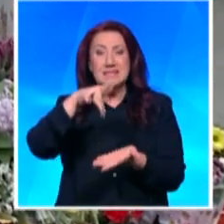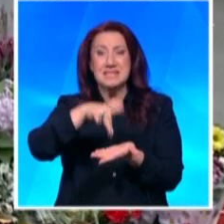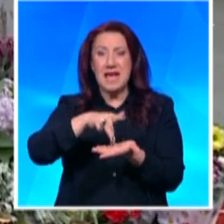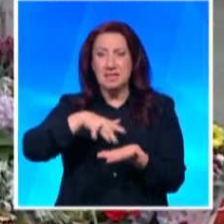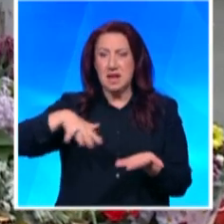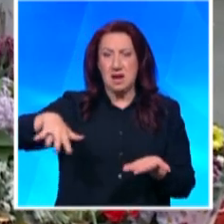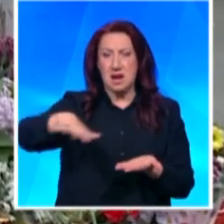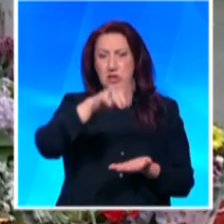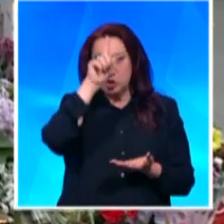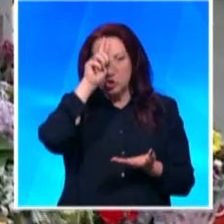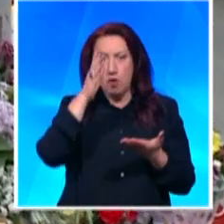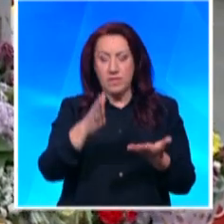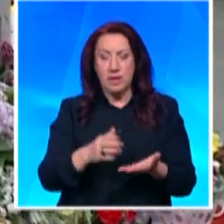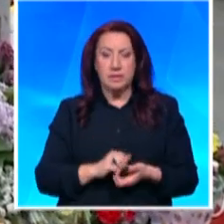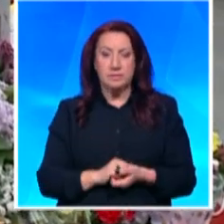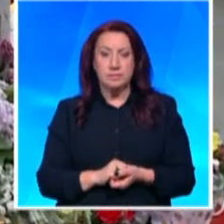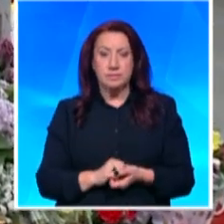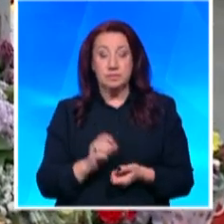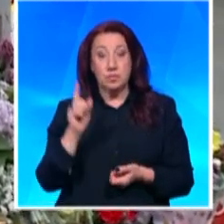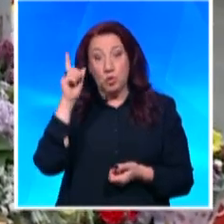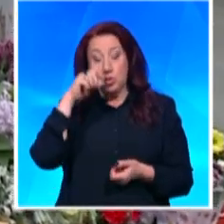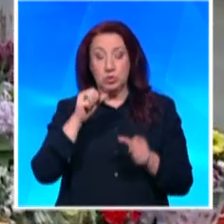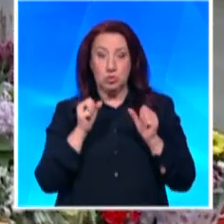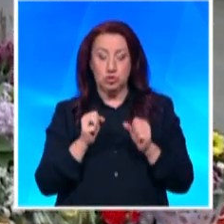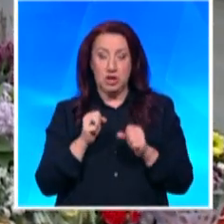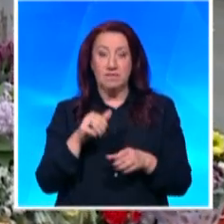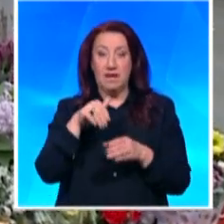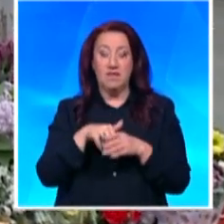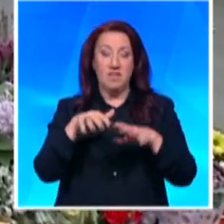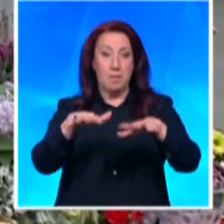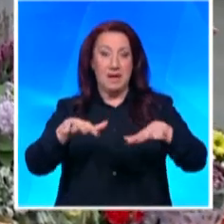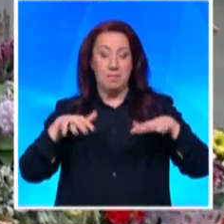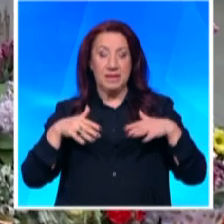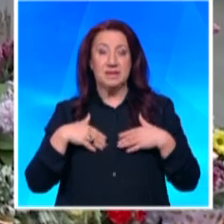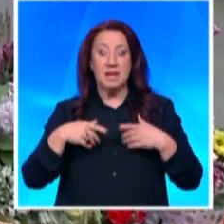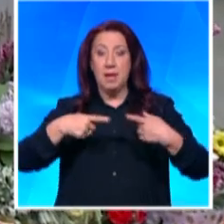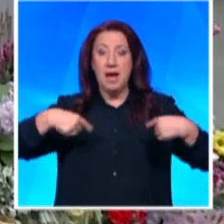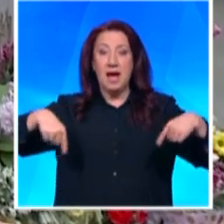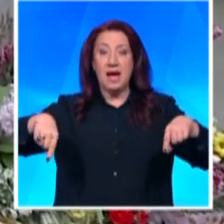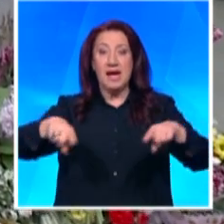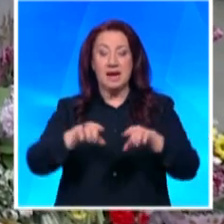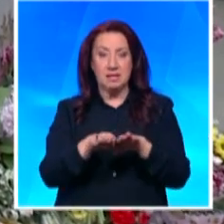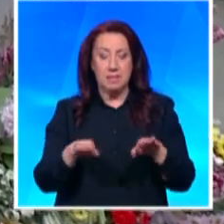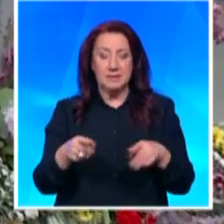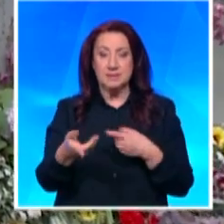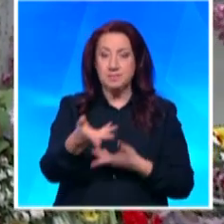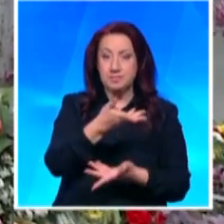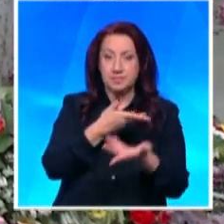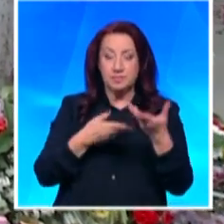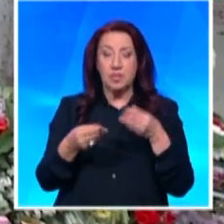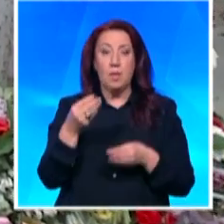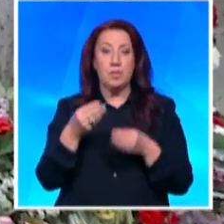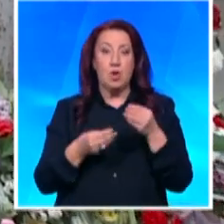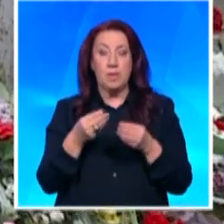момента. Утре се очаква в Народното събрание да се проведе кръгла маса и да се обсъждат проблемите за пътната безопасност. Отделно ще